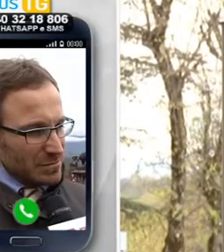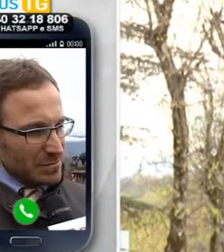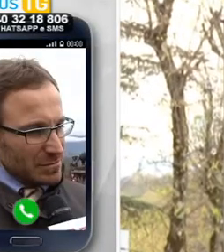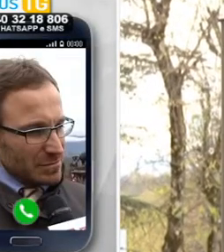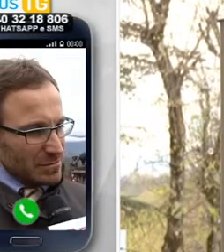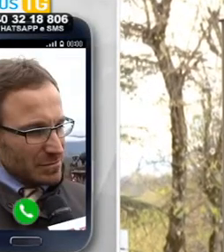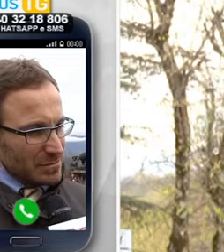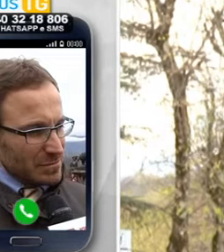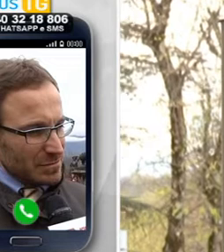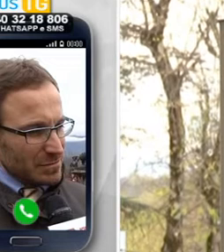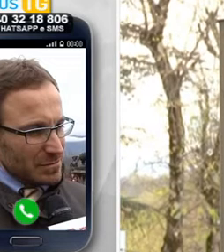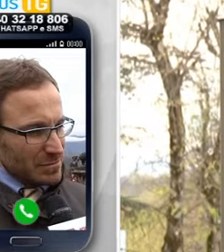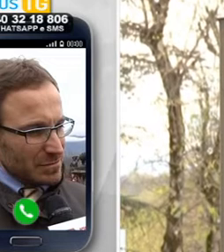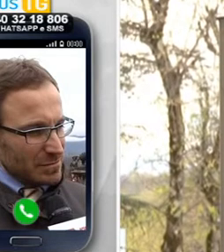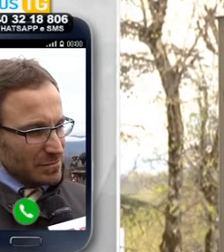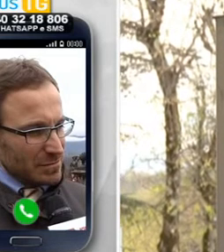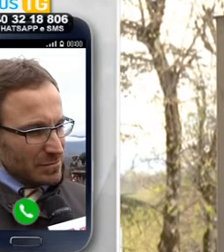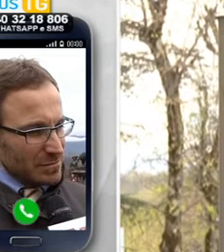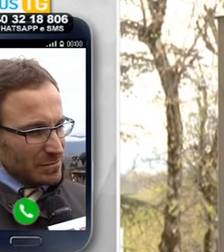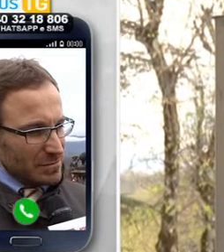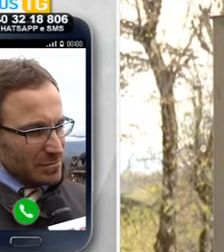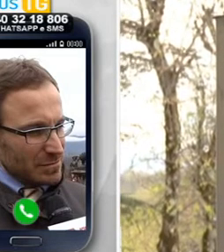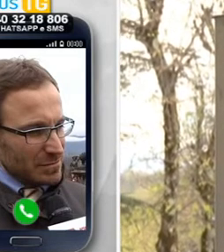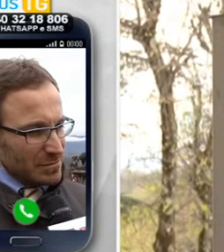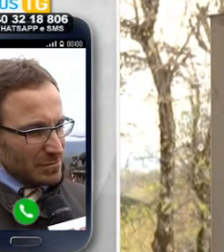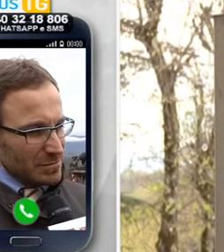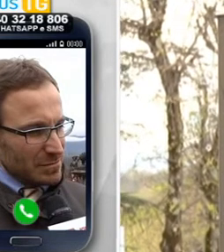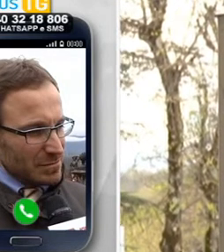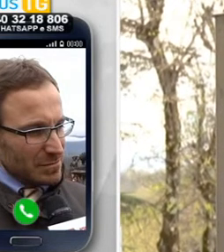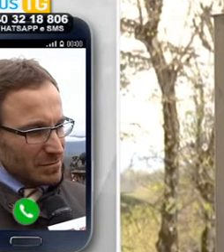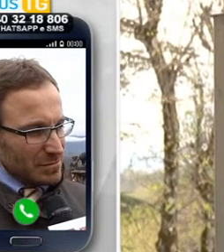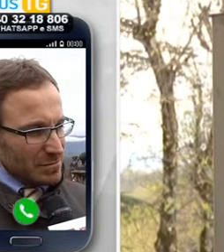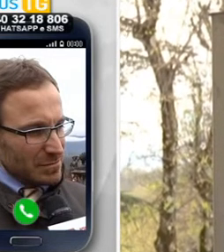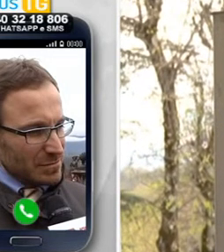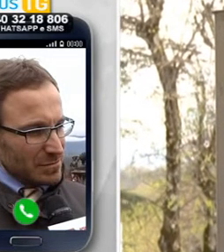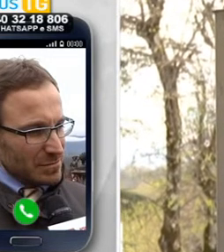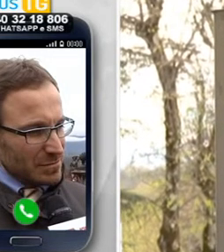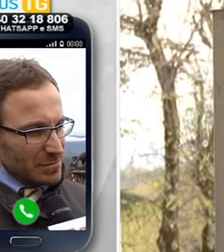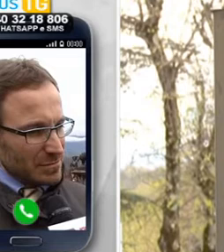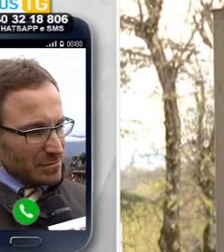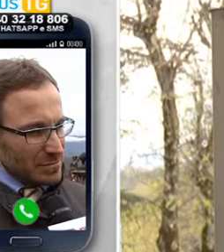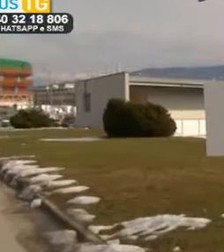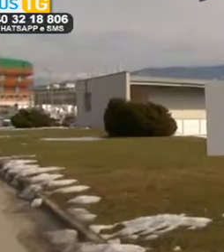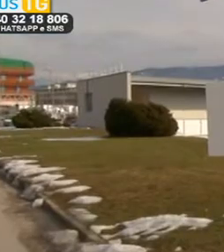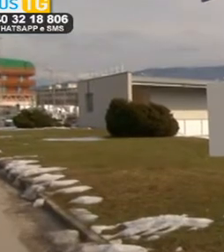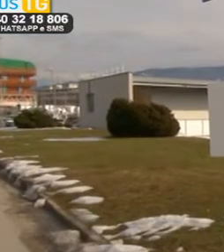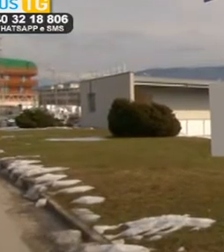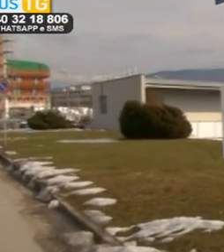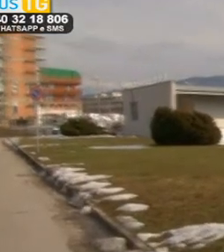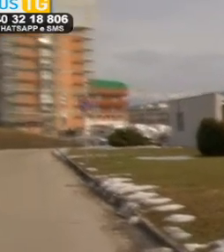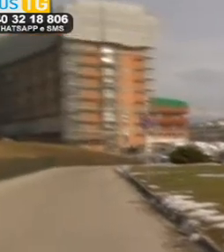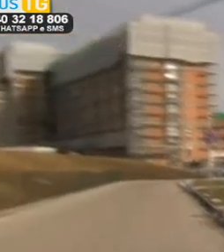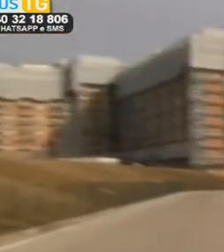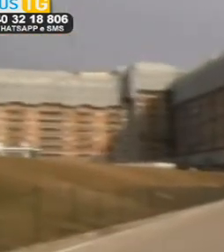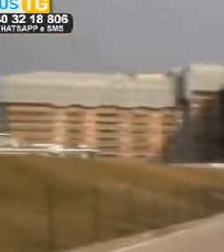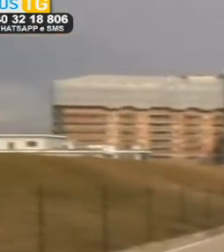nelle anagrafi e di conseguenza non risultano. Di conseguenza io credo sia difficile che si tratti di iscritti all'AIRE. Probabilmente